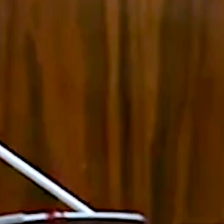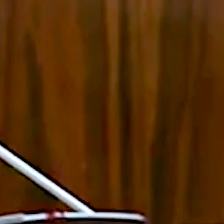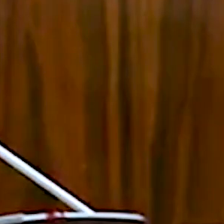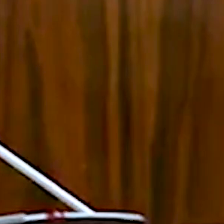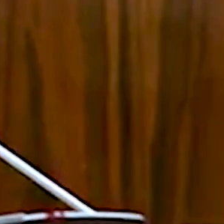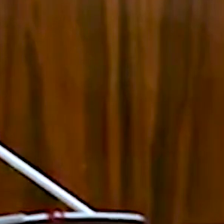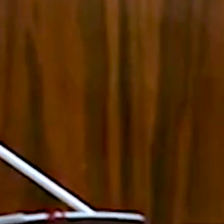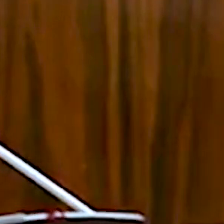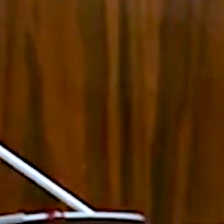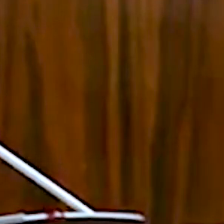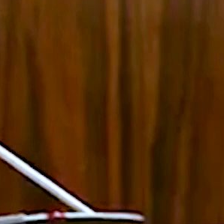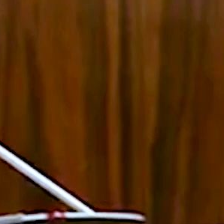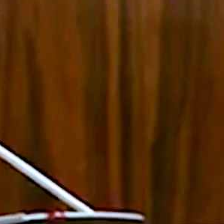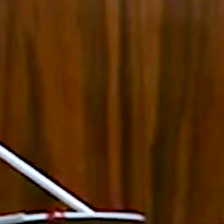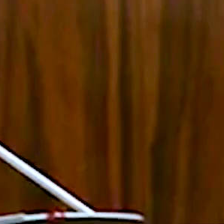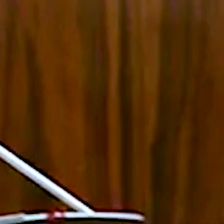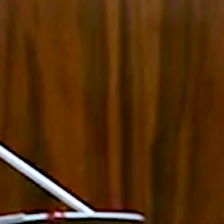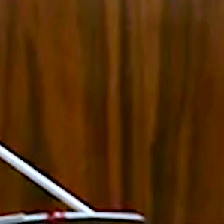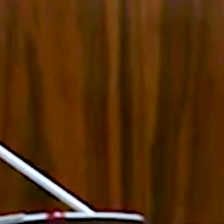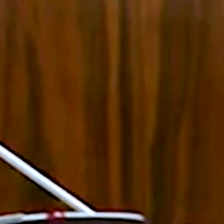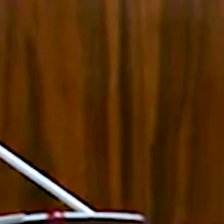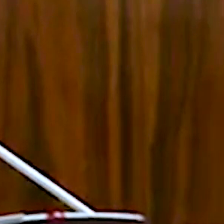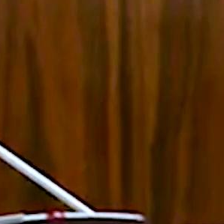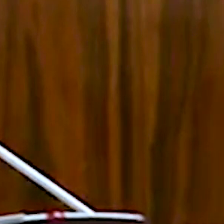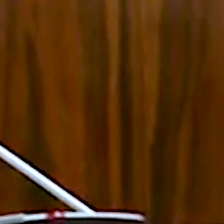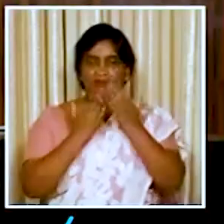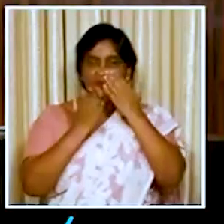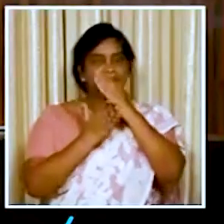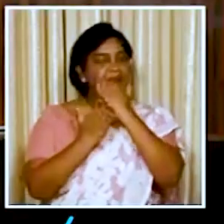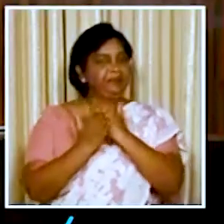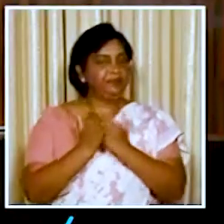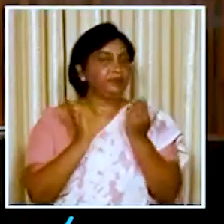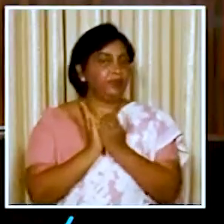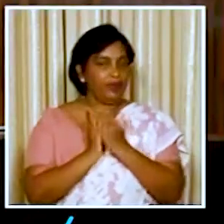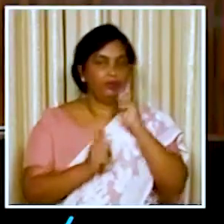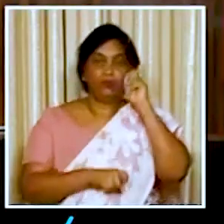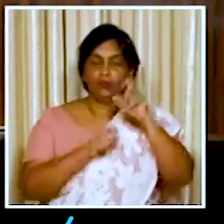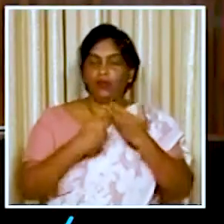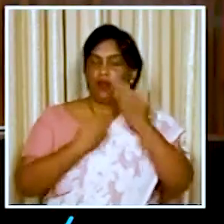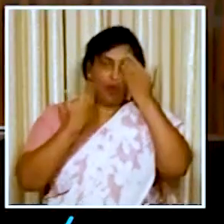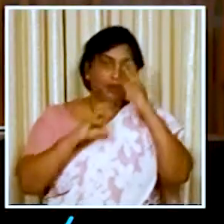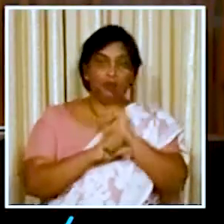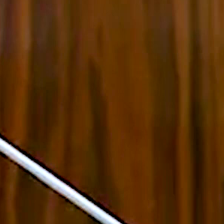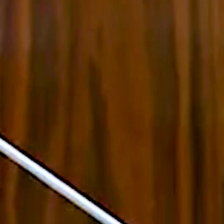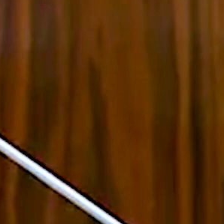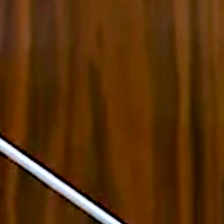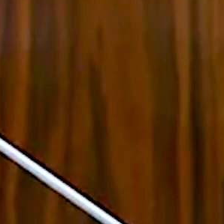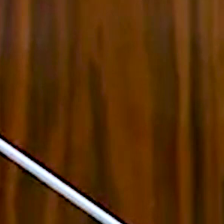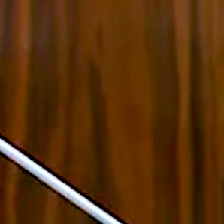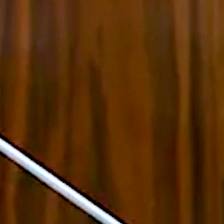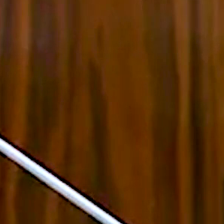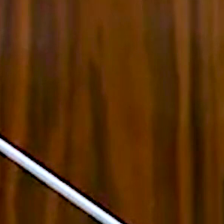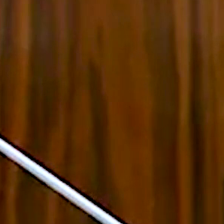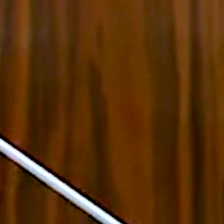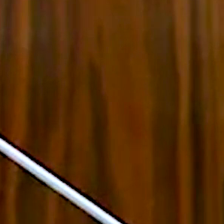රහස්‍ය සාක්ෂි සටහන් ඇතුළත් ලිපි ලියකන පාර්ලිමේන්තු මන්ත්‍රීවරයන් වෙත ලබන උදීම පිළිබඳව ලිපි ලියකන මහජනතාවට විවෘත නොකිරීම සම්බන්ධව විවිධ විද්‍යුත්